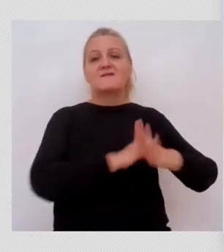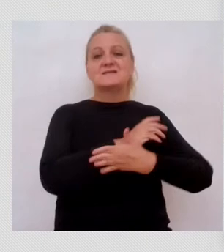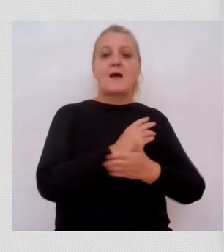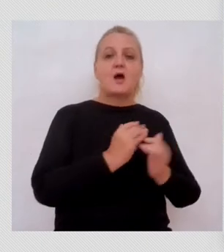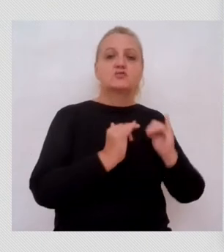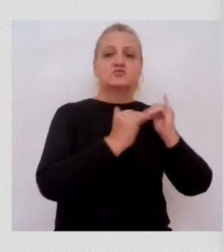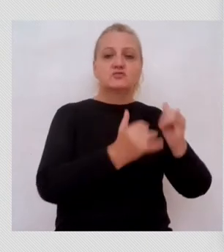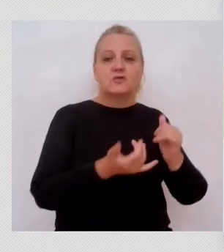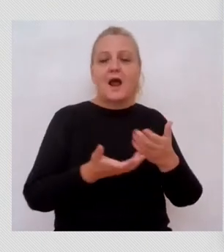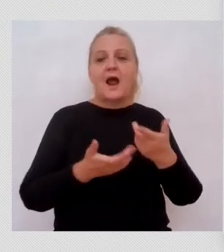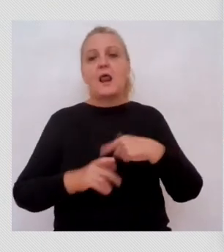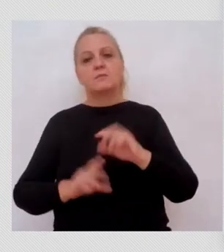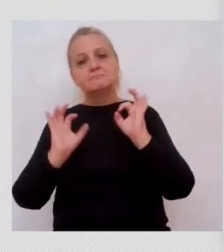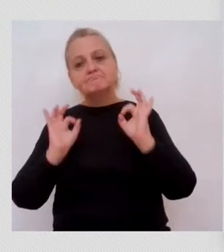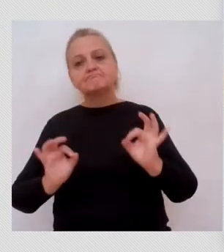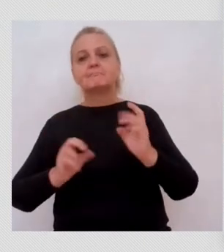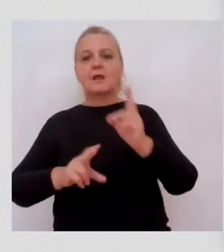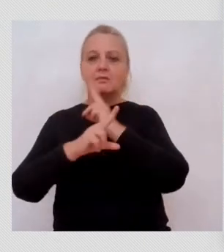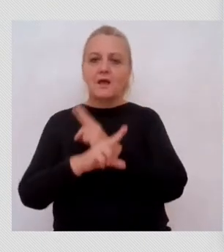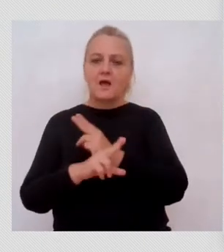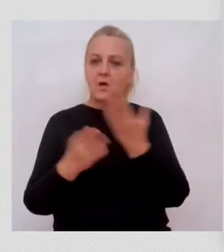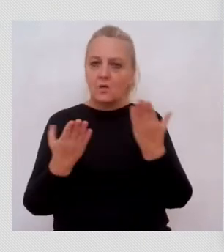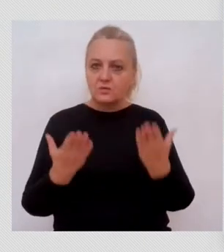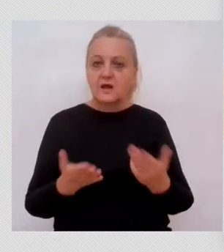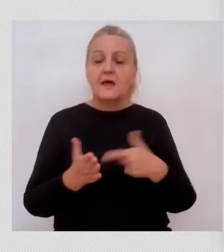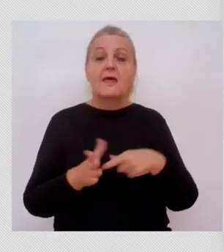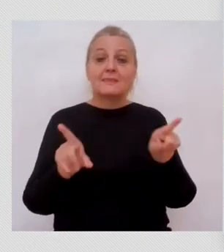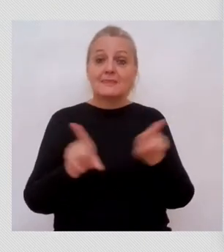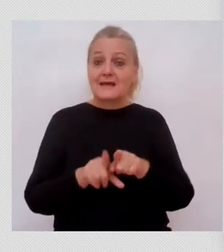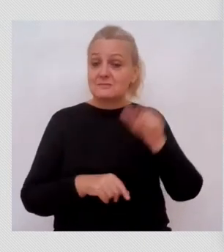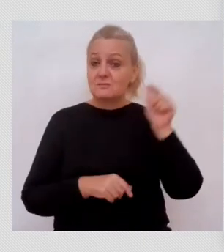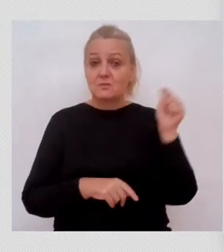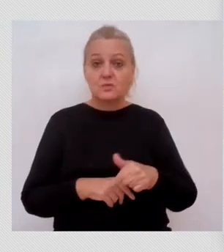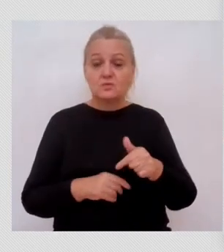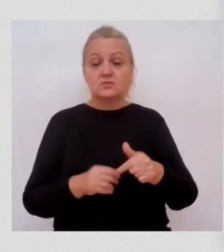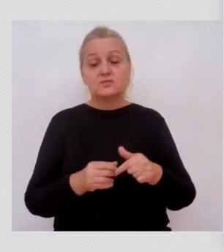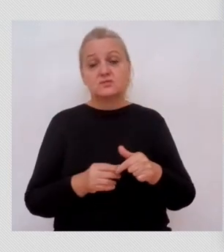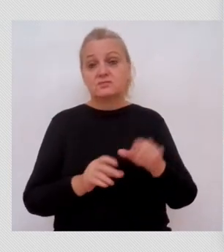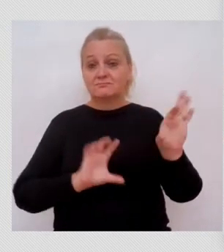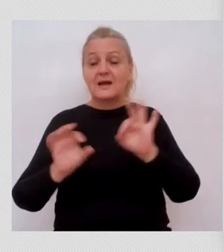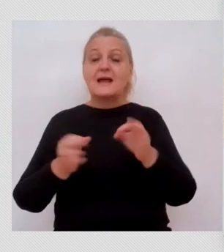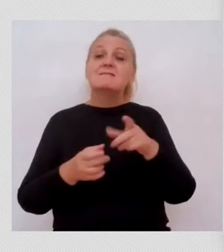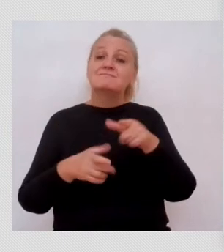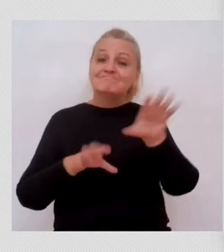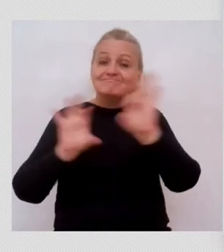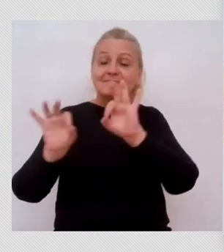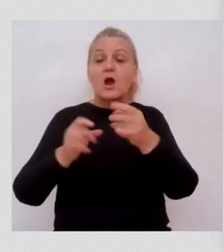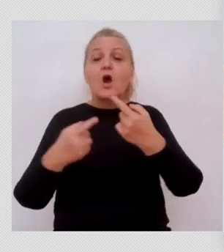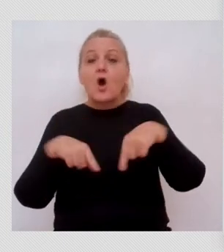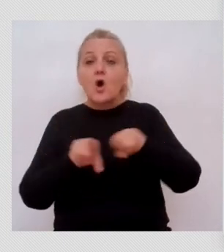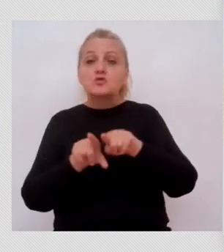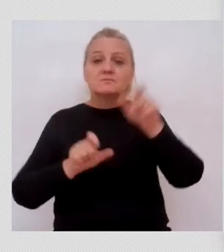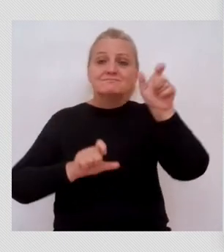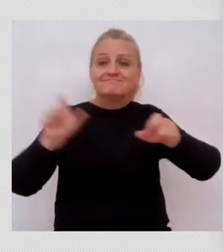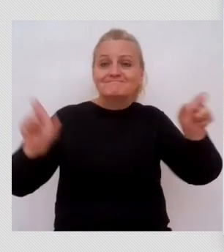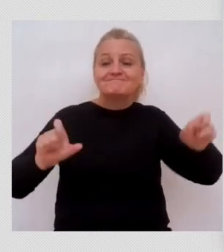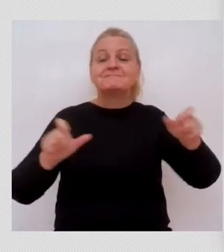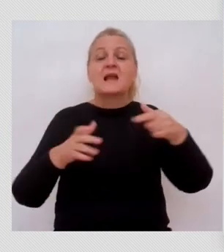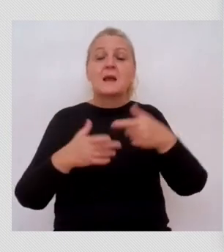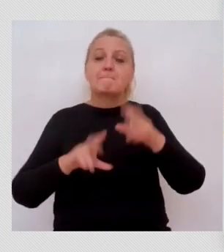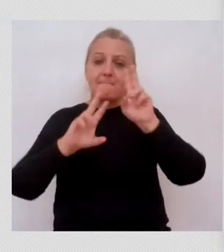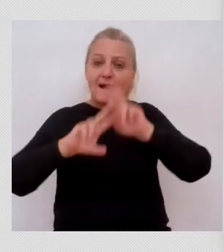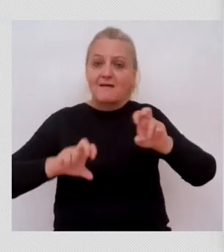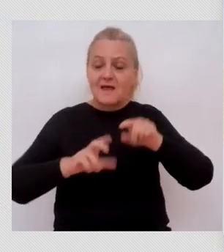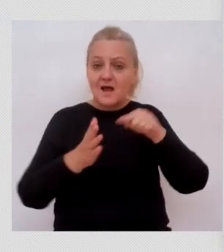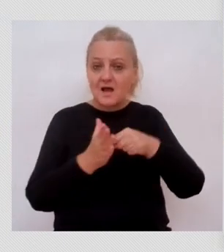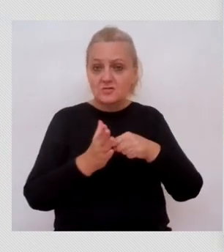I tutaj należałoby też skompletować i przeszkolić zespół badaczy, a potem w trakcie trwania